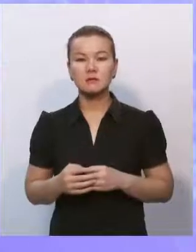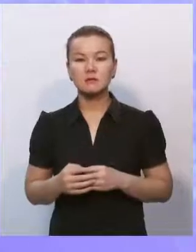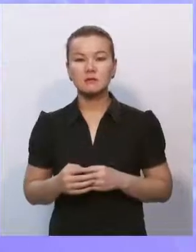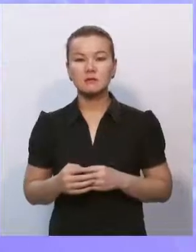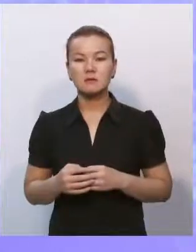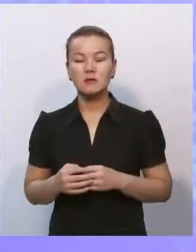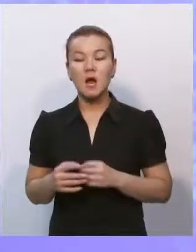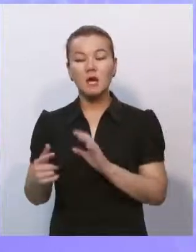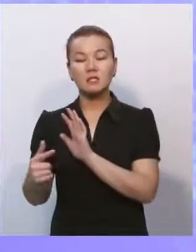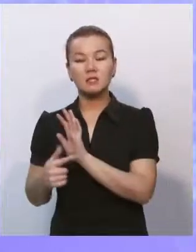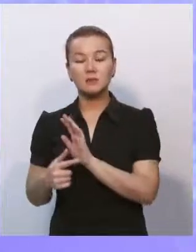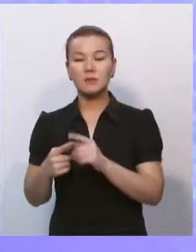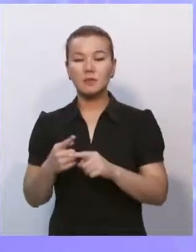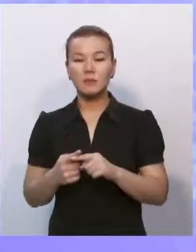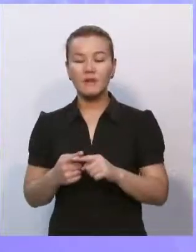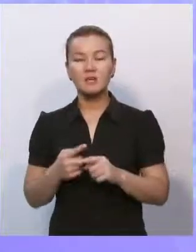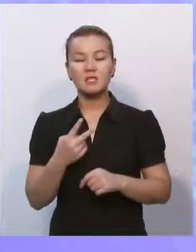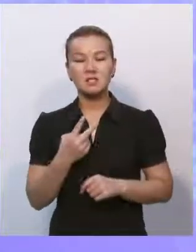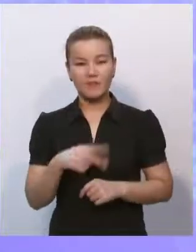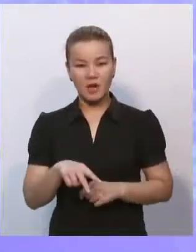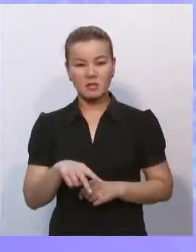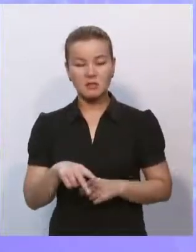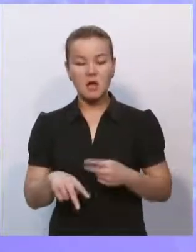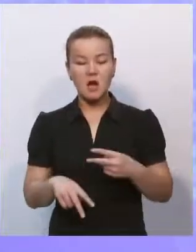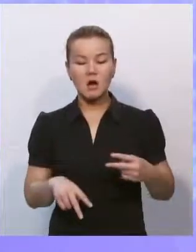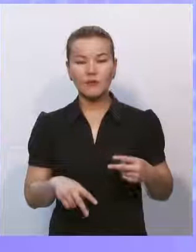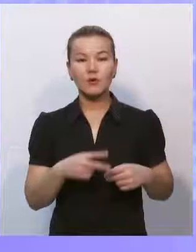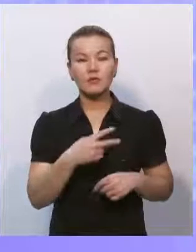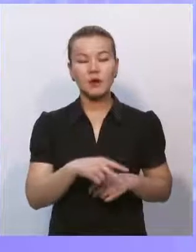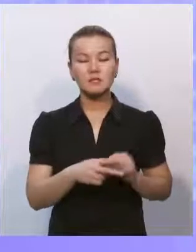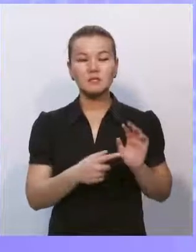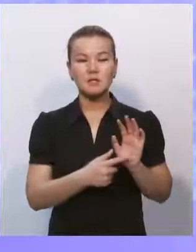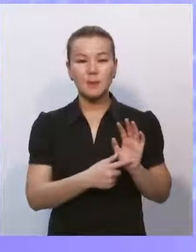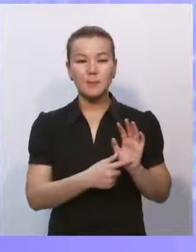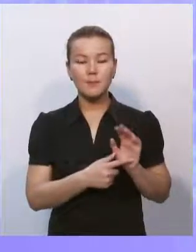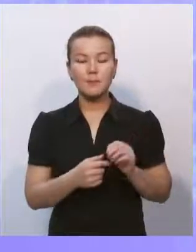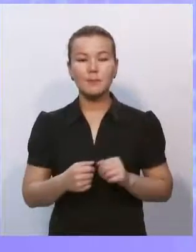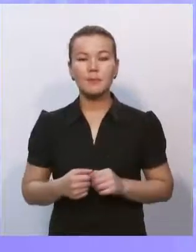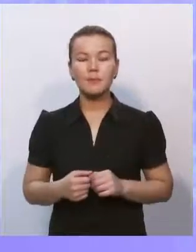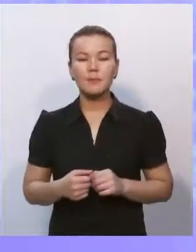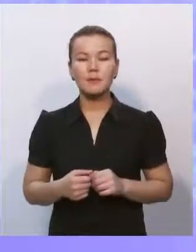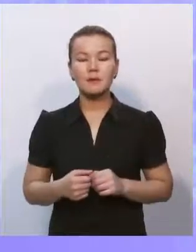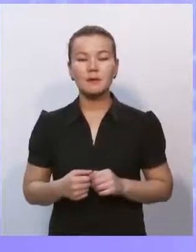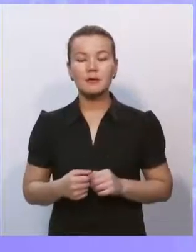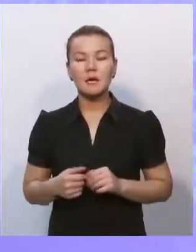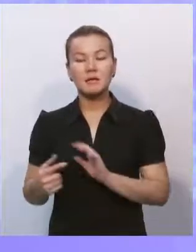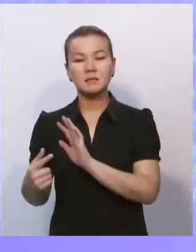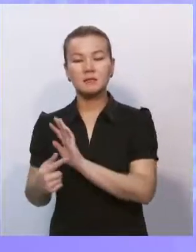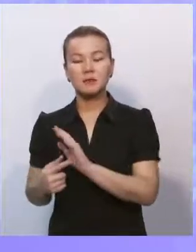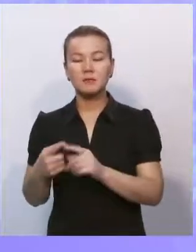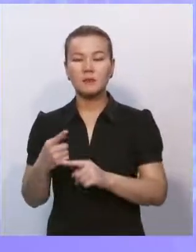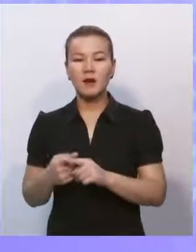к семи прибавили 20 равно 27 к семи